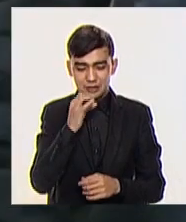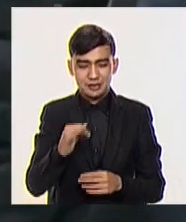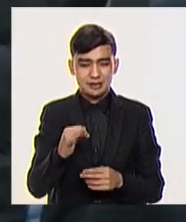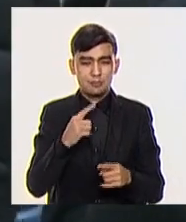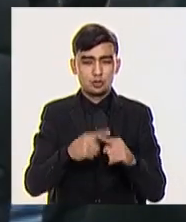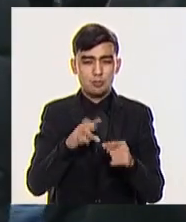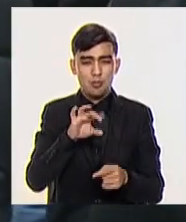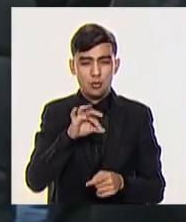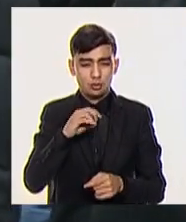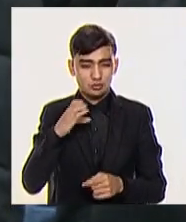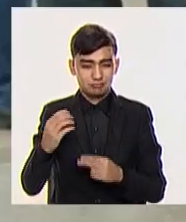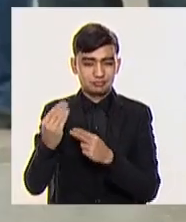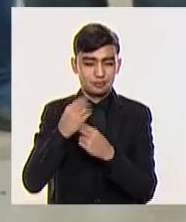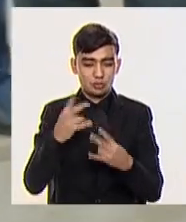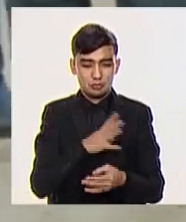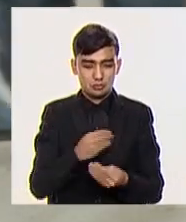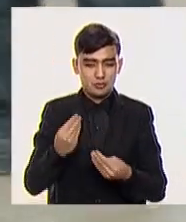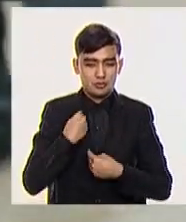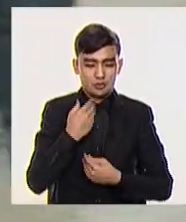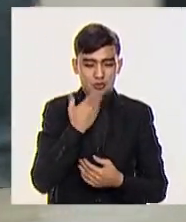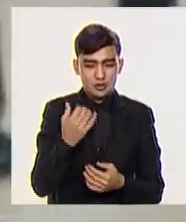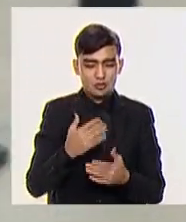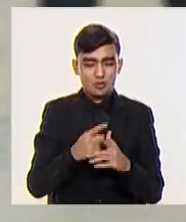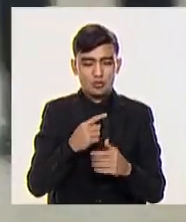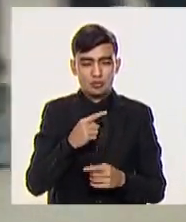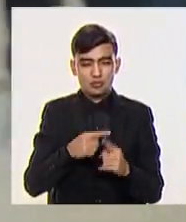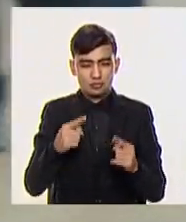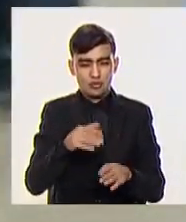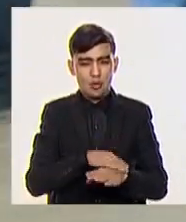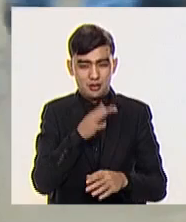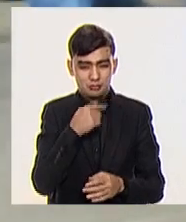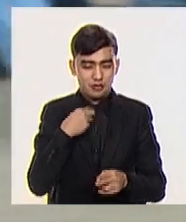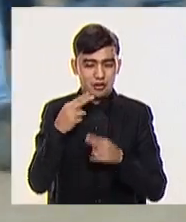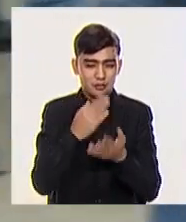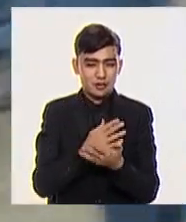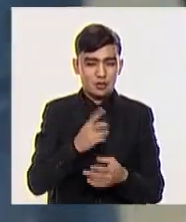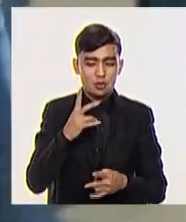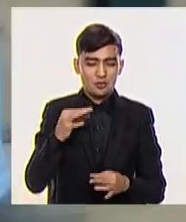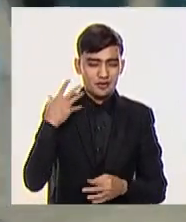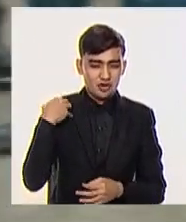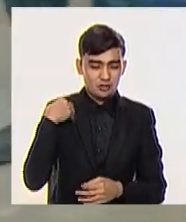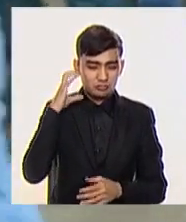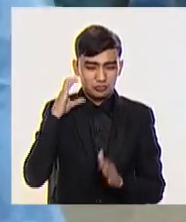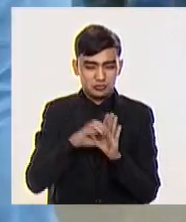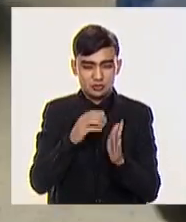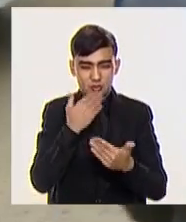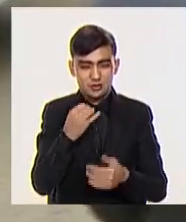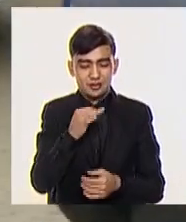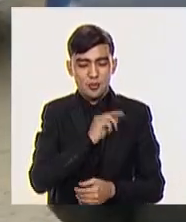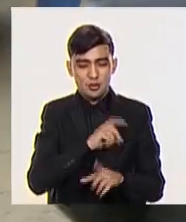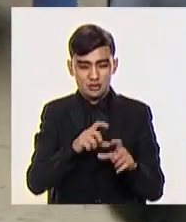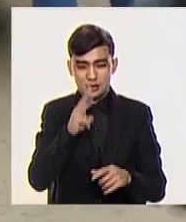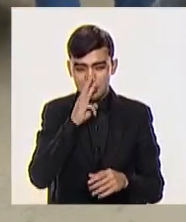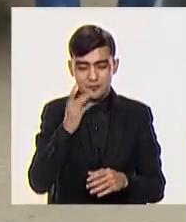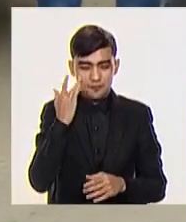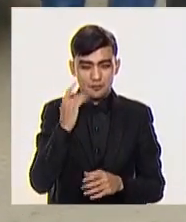әділ төлесін дейді. Сөздерінше бұл мәселе көп жылдан бері айтылып келеді, бірақ басшылар құлақ аспаған. Жұмысшылардың сөзінше жалақылары